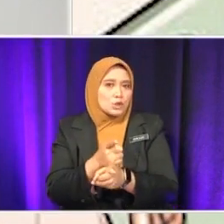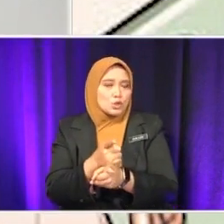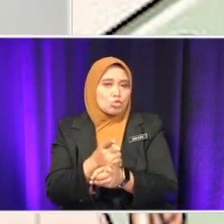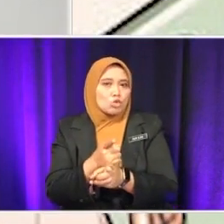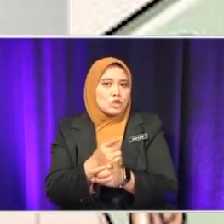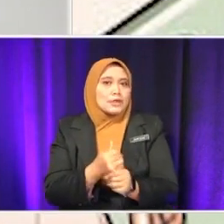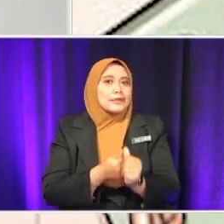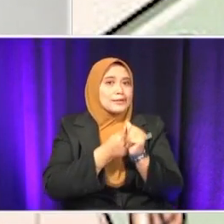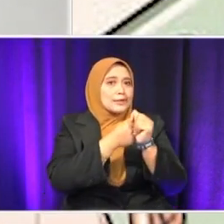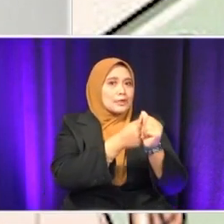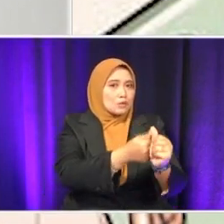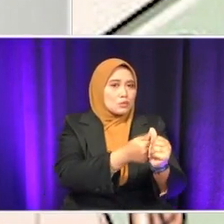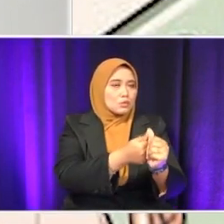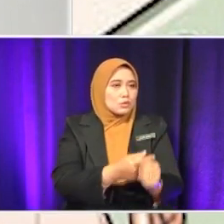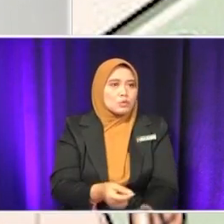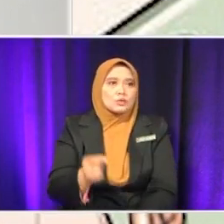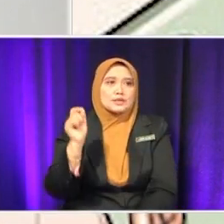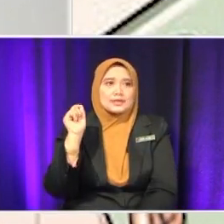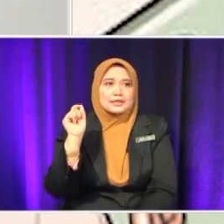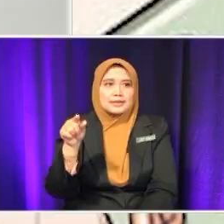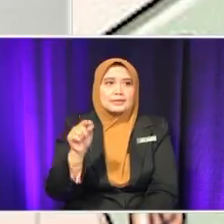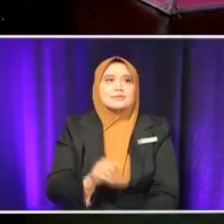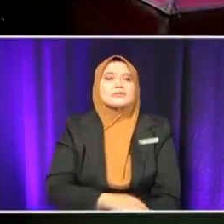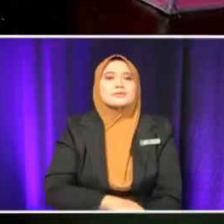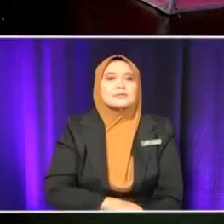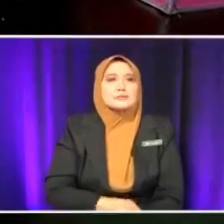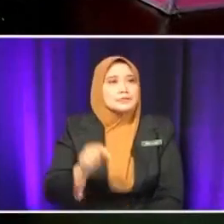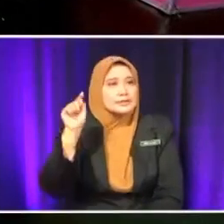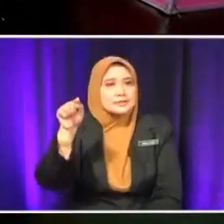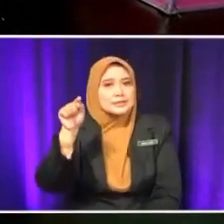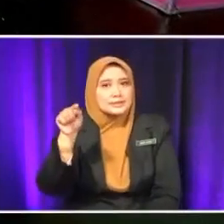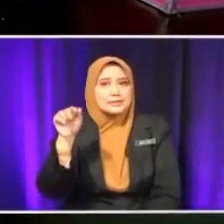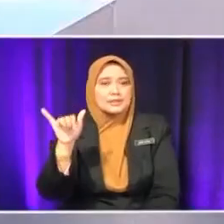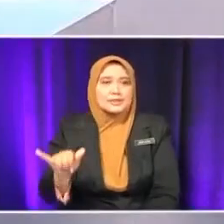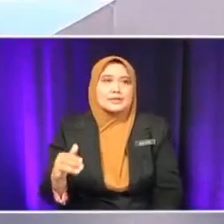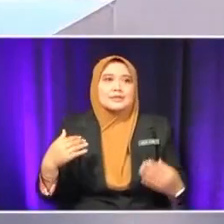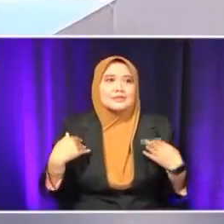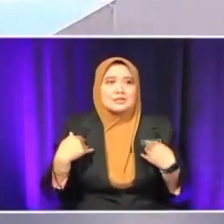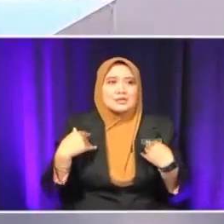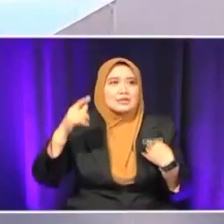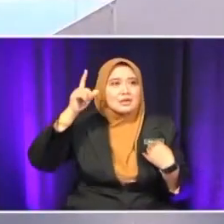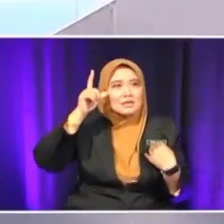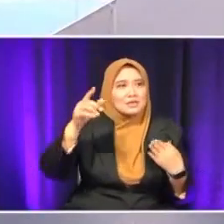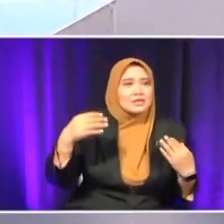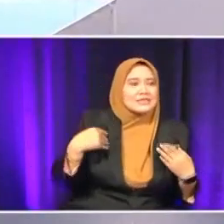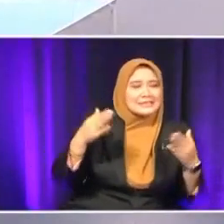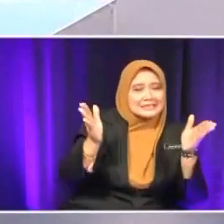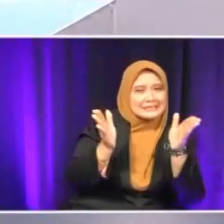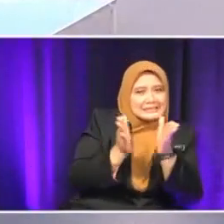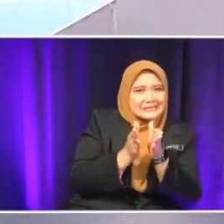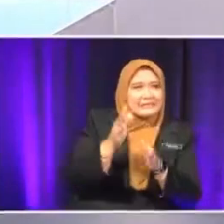pun betul. Chris okay. punya macam mana? Chris punya macam ni. Sama macam cikgu je. PQRS tapi kecil lah. Sorry, okay. Minta maaf eh kalau kami tak dapat. Terima